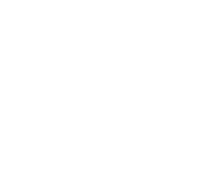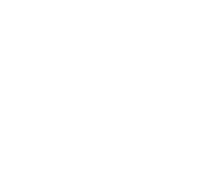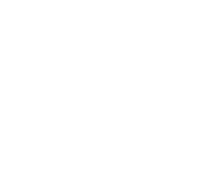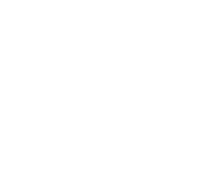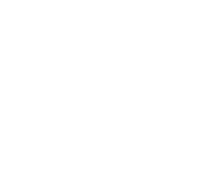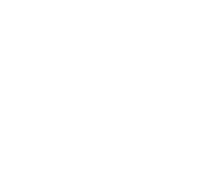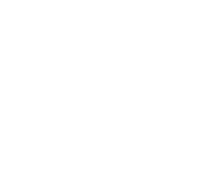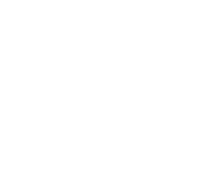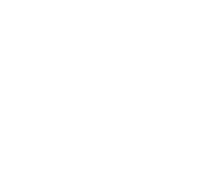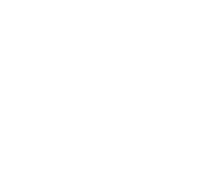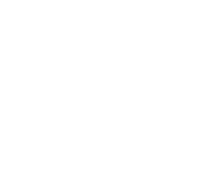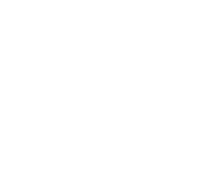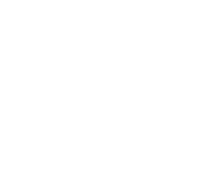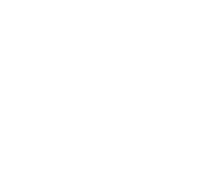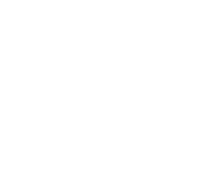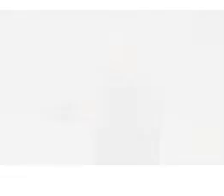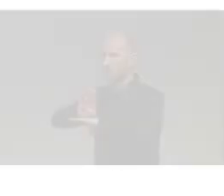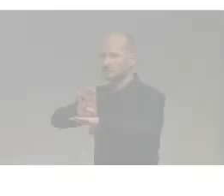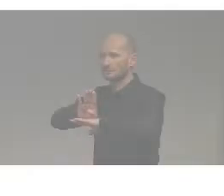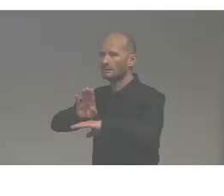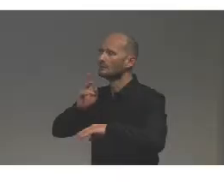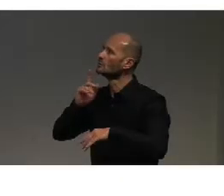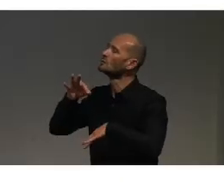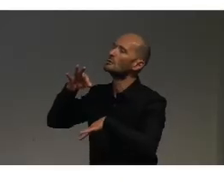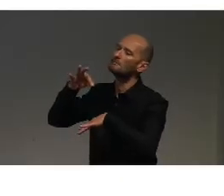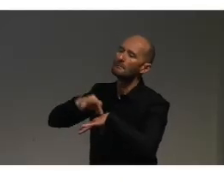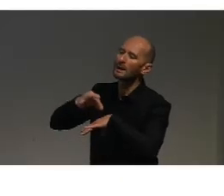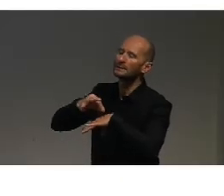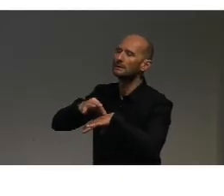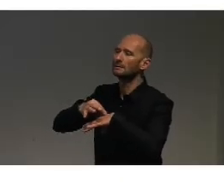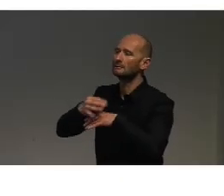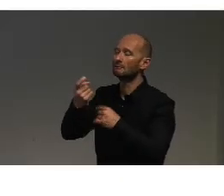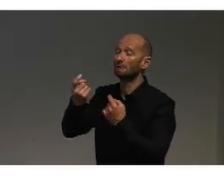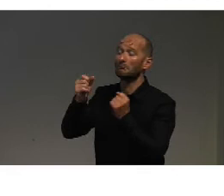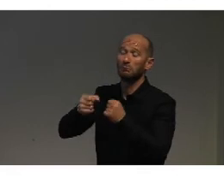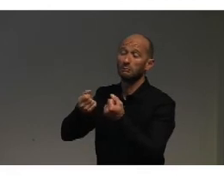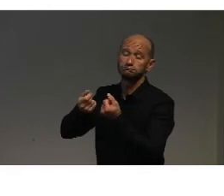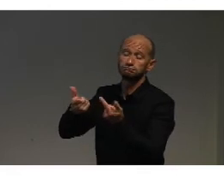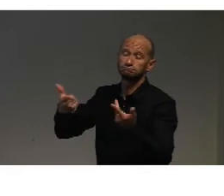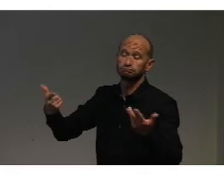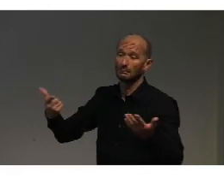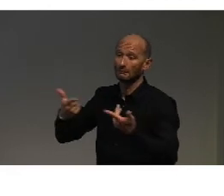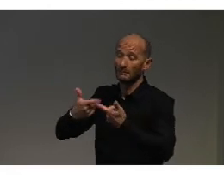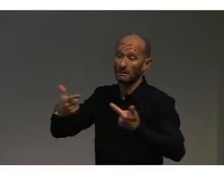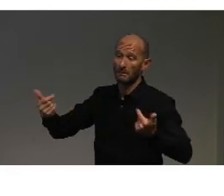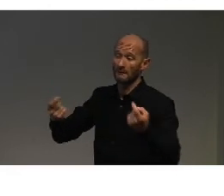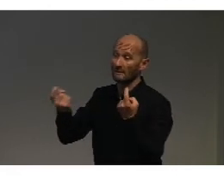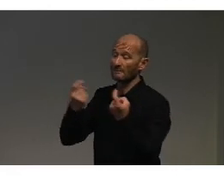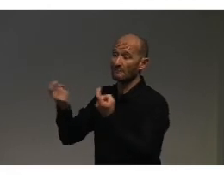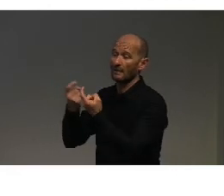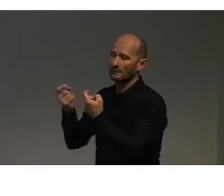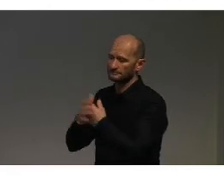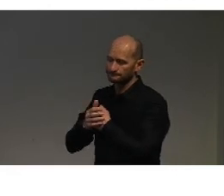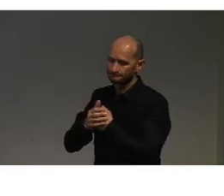de l'exposition, des maladies plurifactorielles, c'est pas une question qui est nouvelle, qui est liée à l'émergence du concept